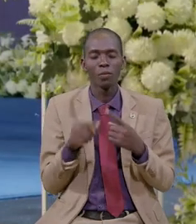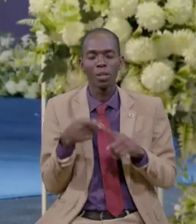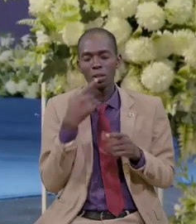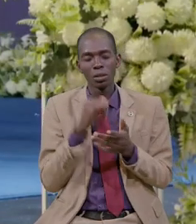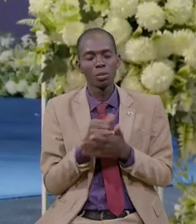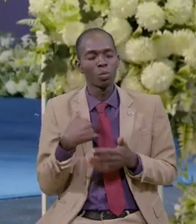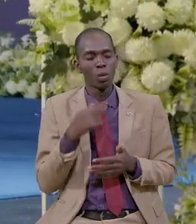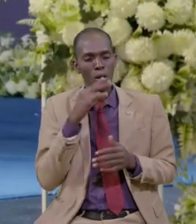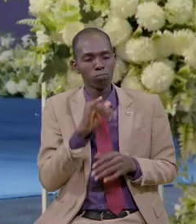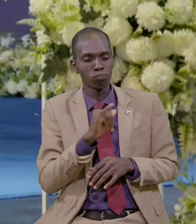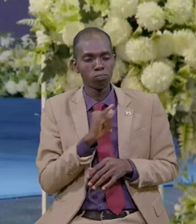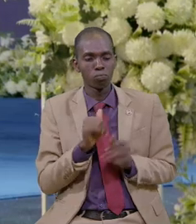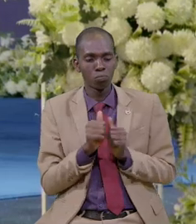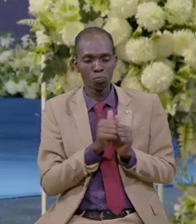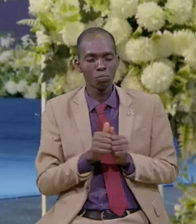ensemble.